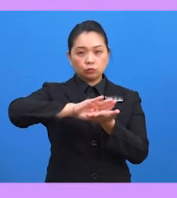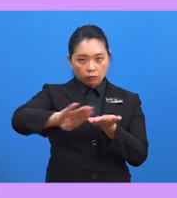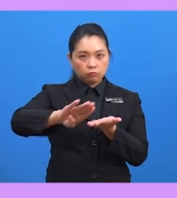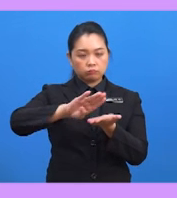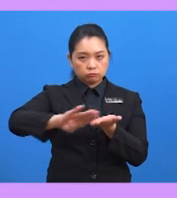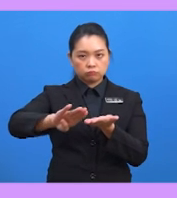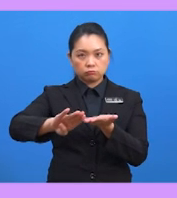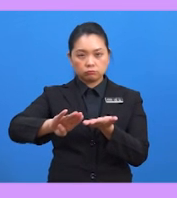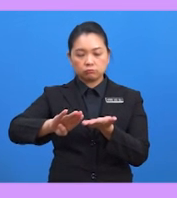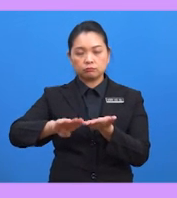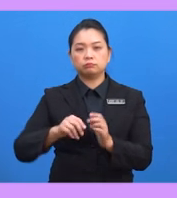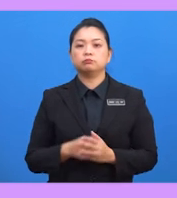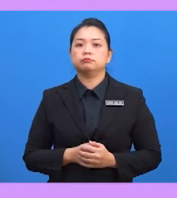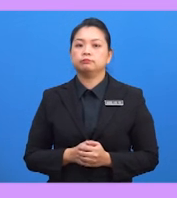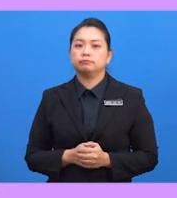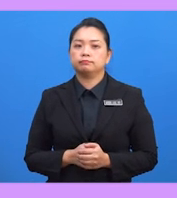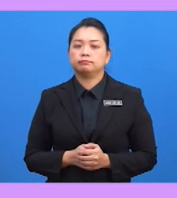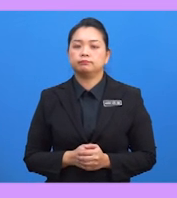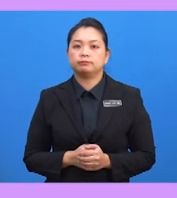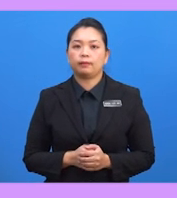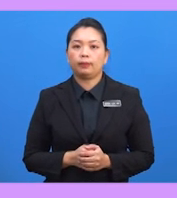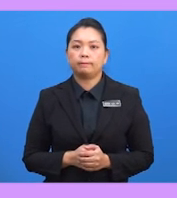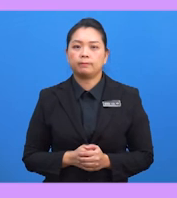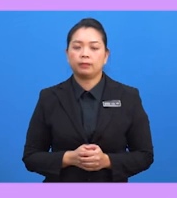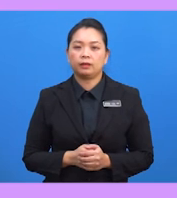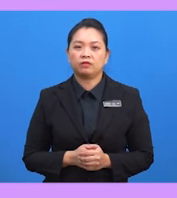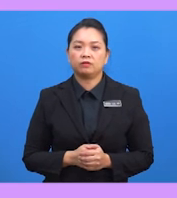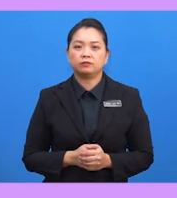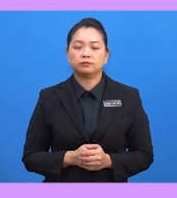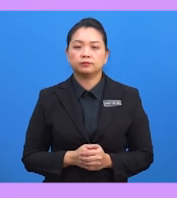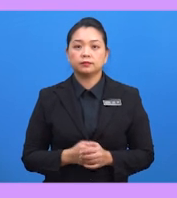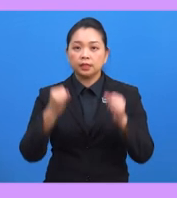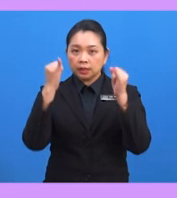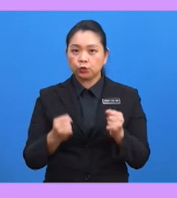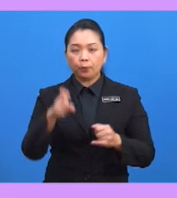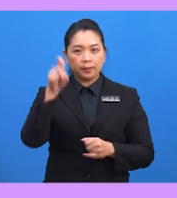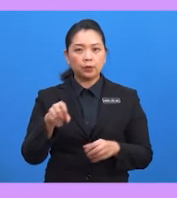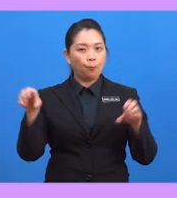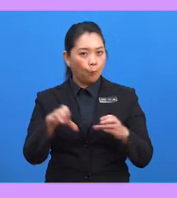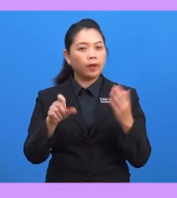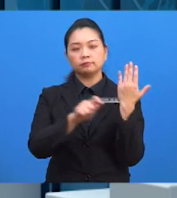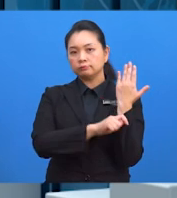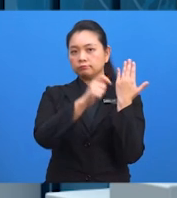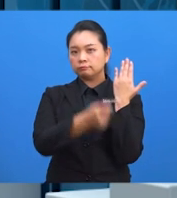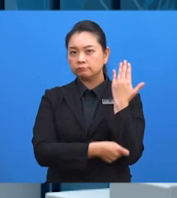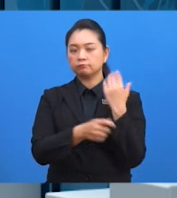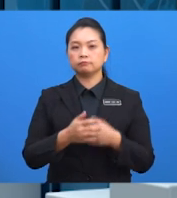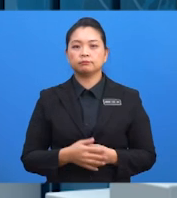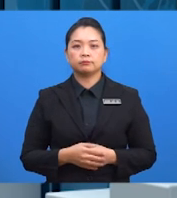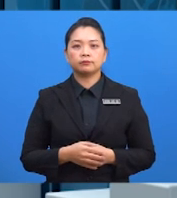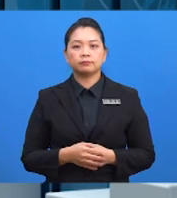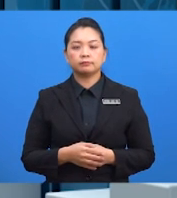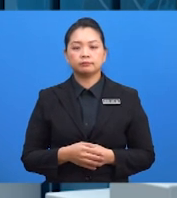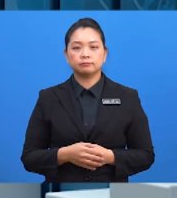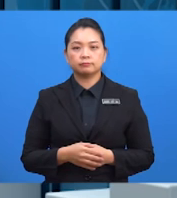boleh melebihi pendapatan boleh guna. Individu perlu membuat tabungan. Jom